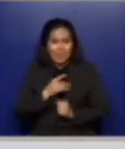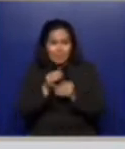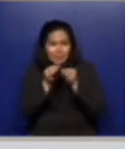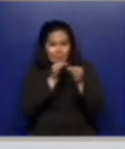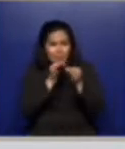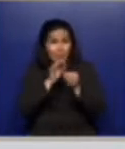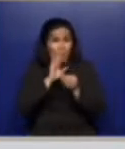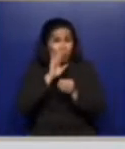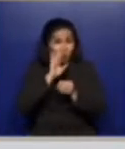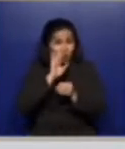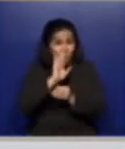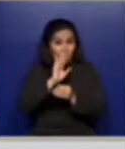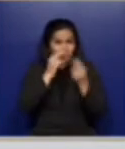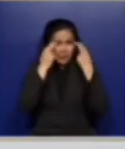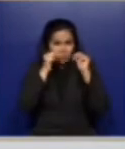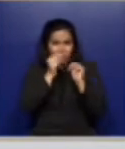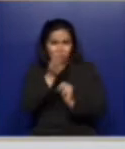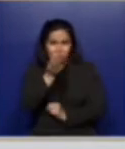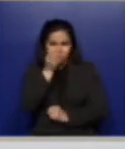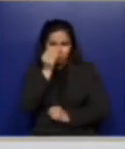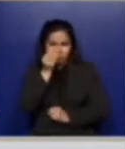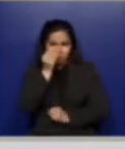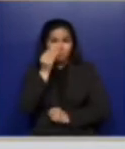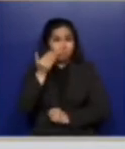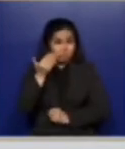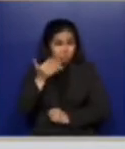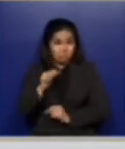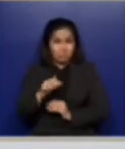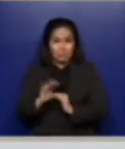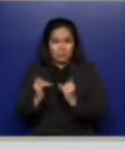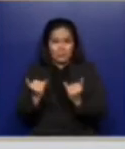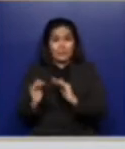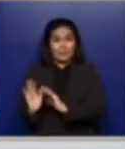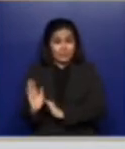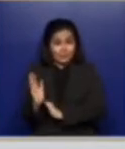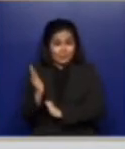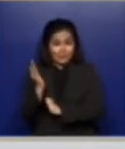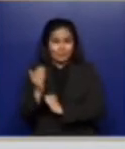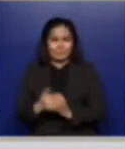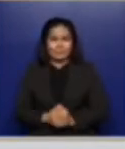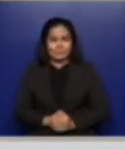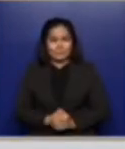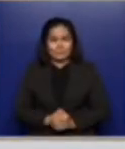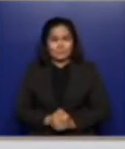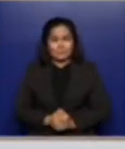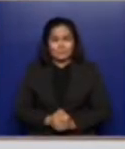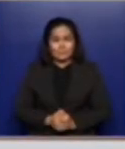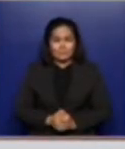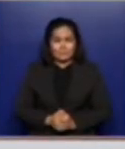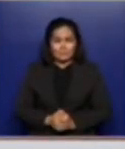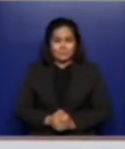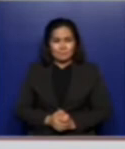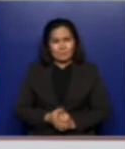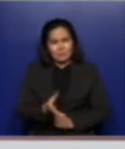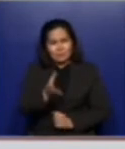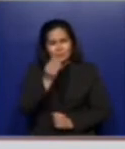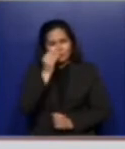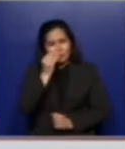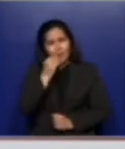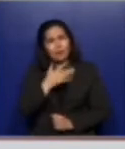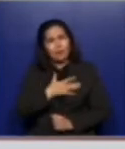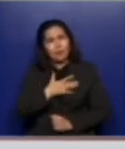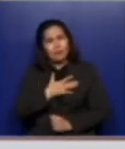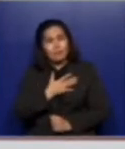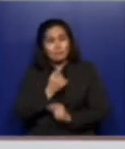แจงนะครับจากท่านนายกรัฐมนตรีนะครับเมื่อเช้านี้ก็ฟังก็เคิ้มๆตามครับท่านประธ